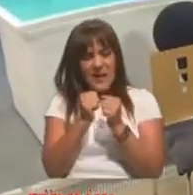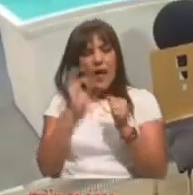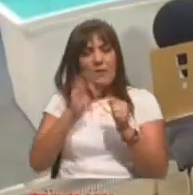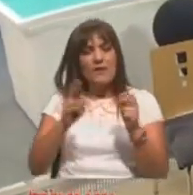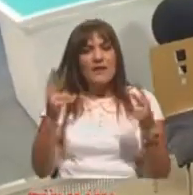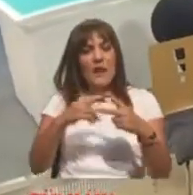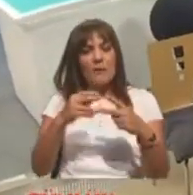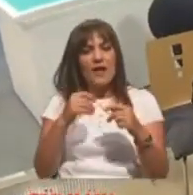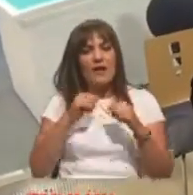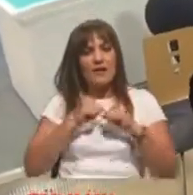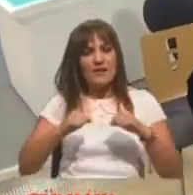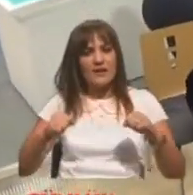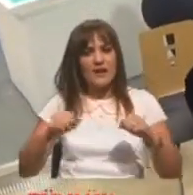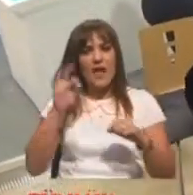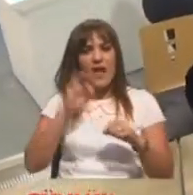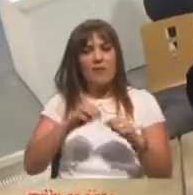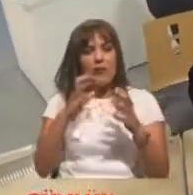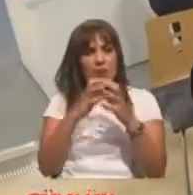itiyorum.